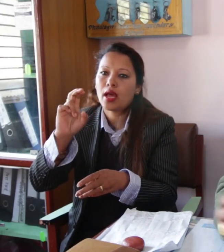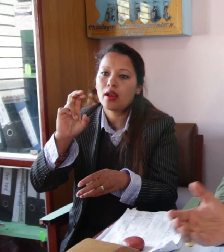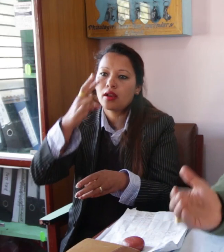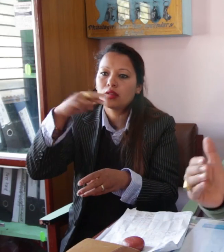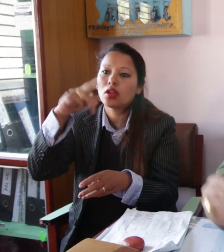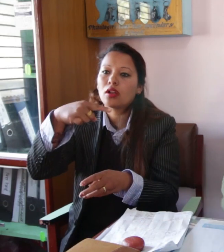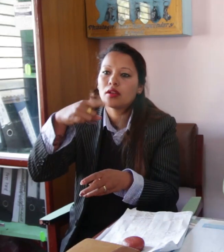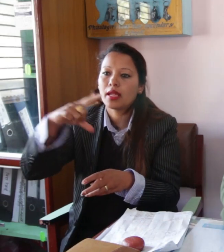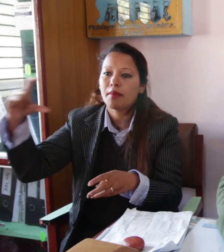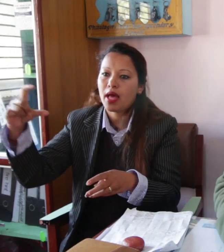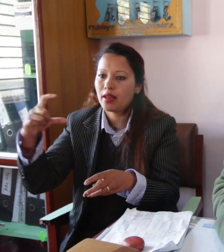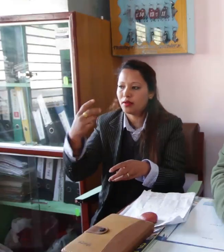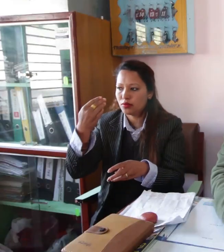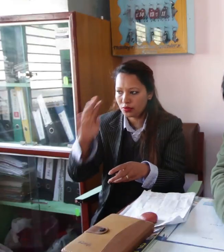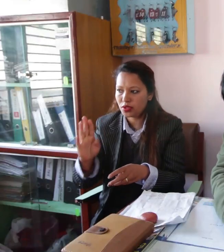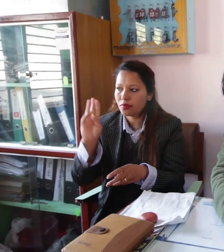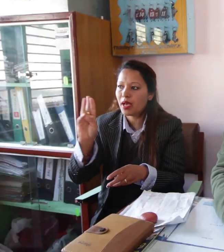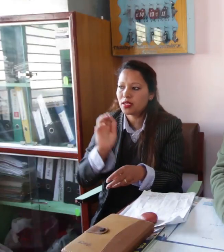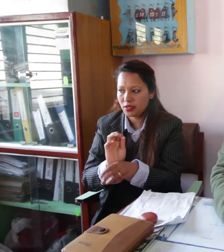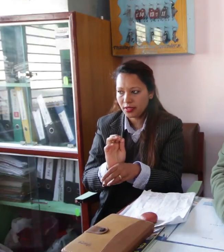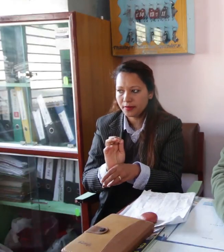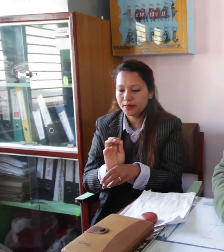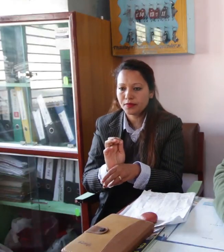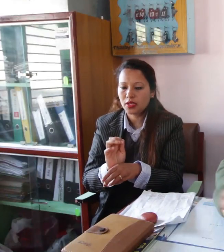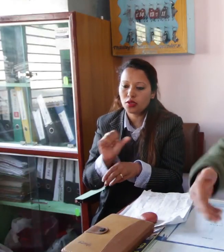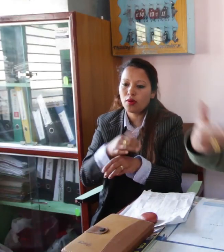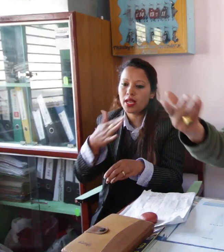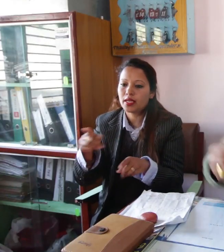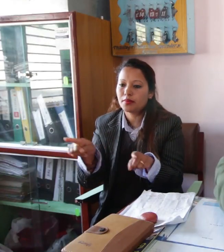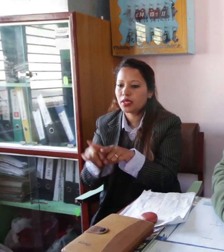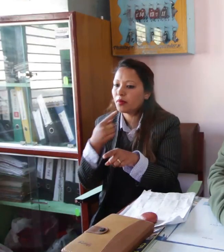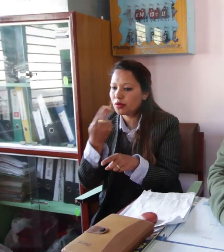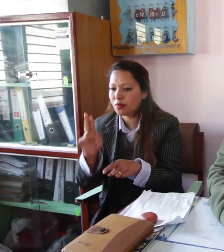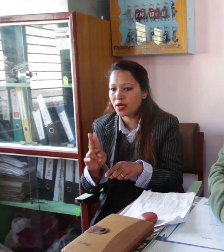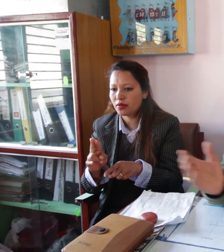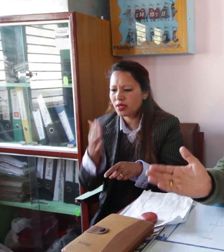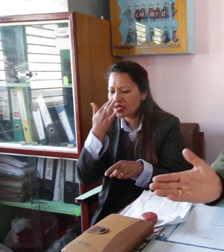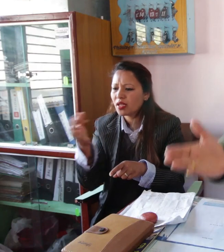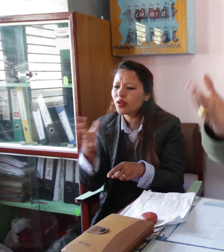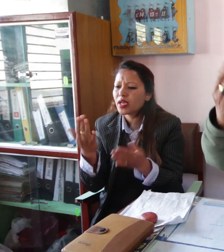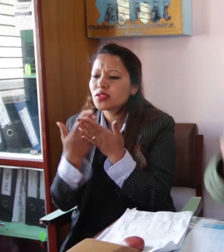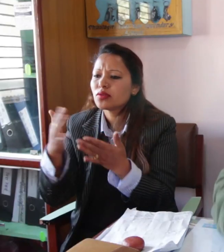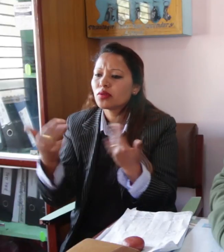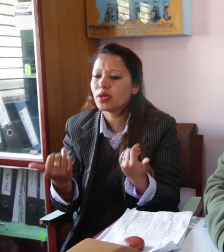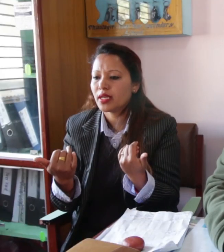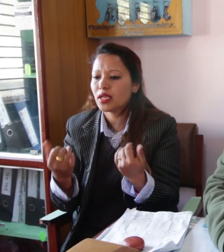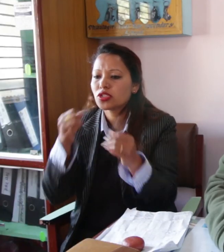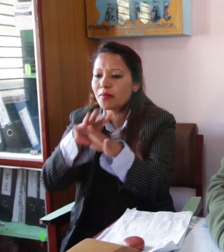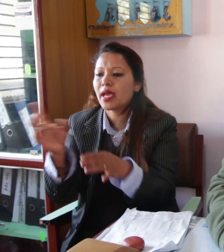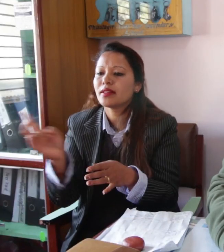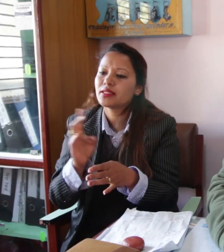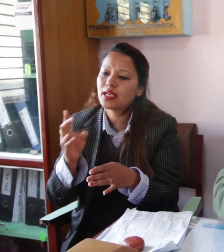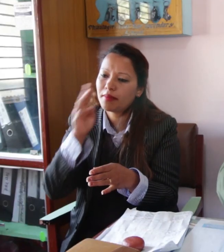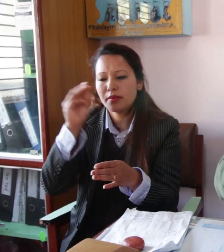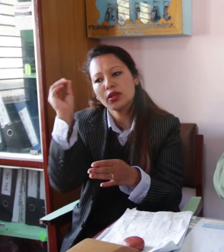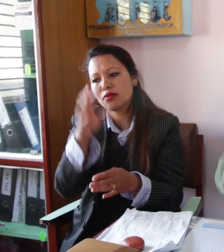पडिके बन्न बढ़ने केवीजी समाहीच सिछा किना नया स्कूल खलने तेसमा बचावले